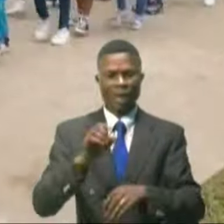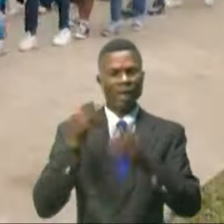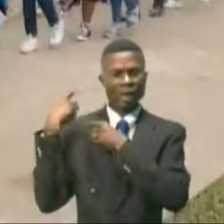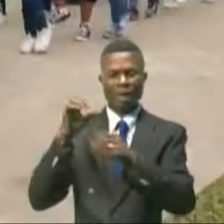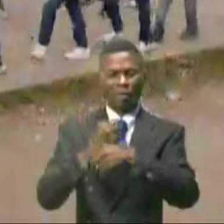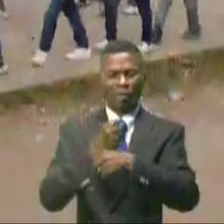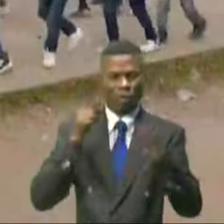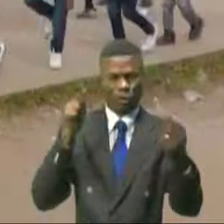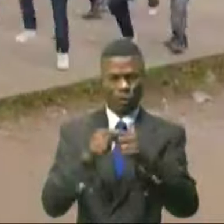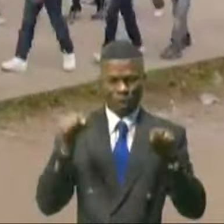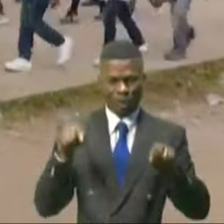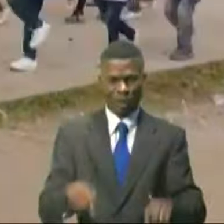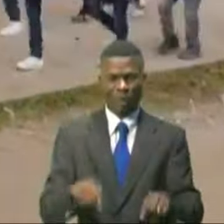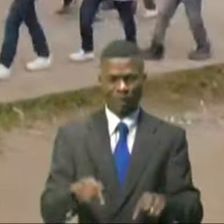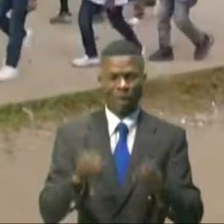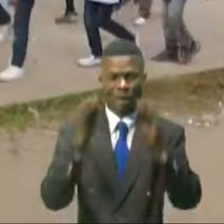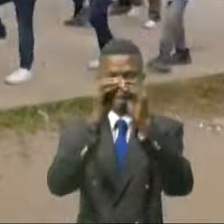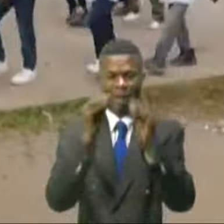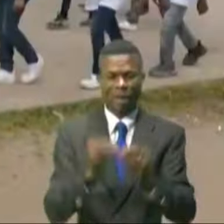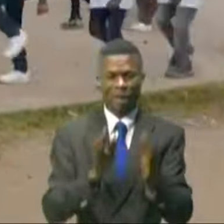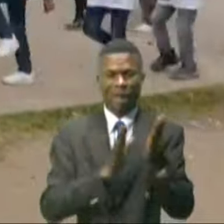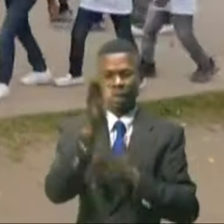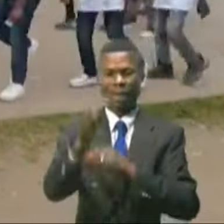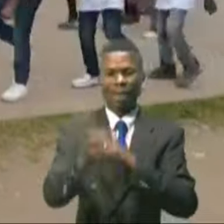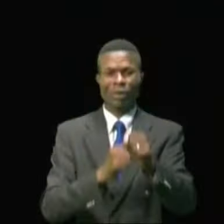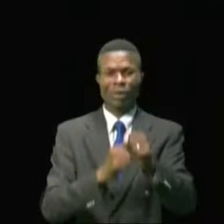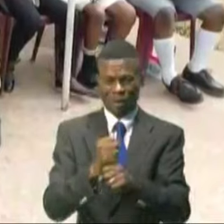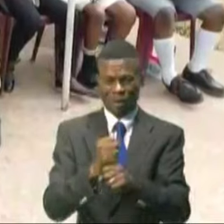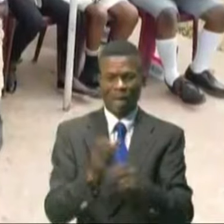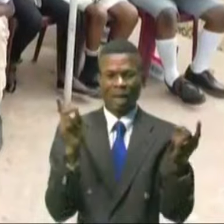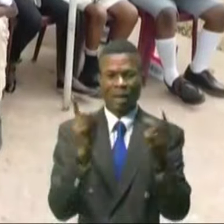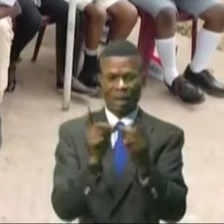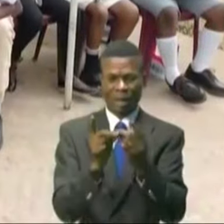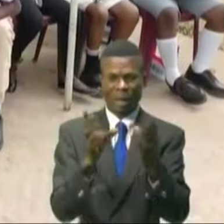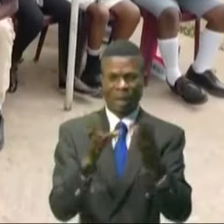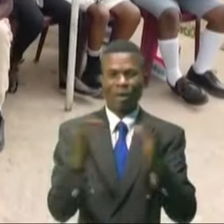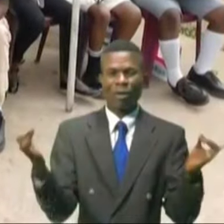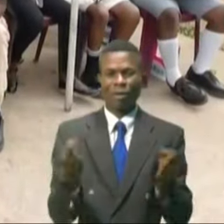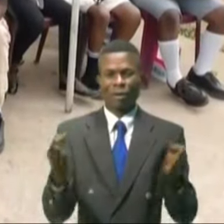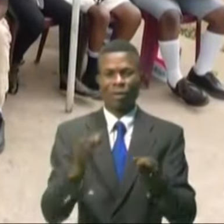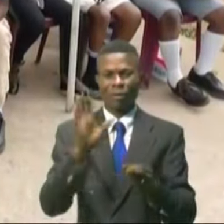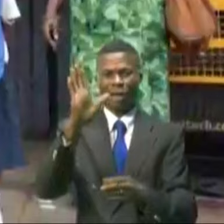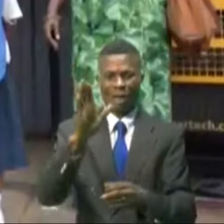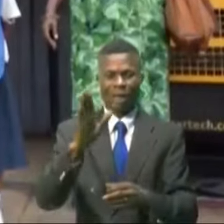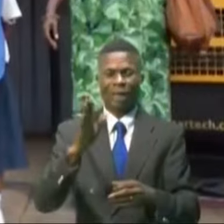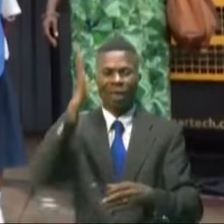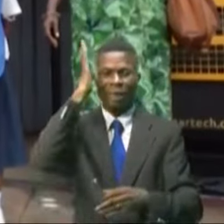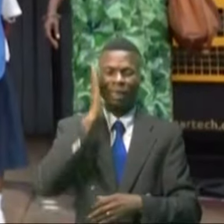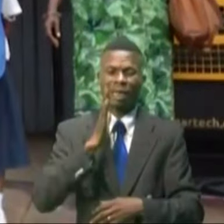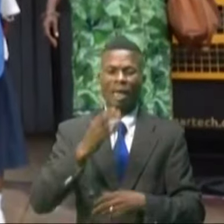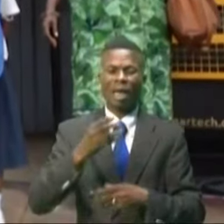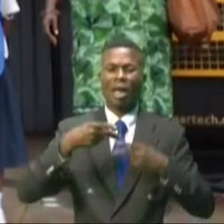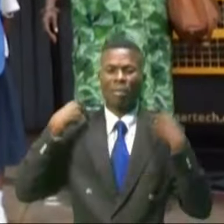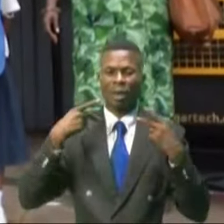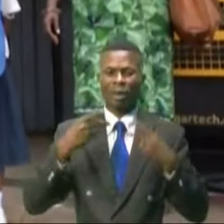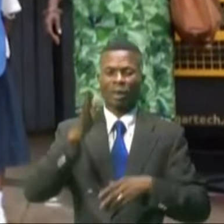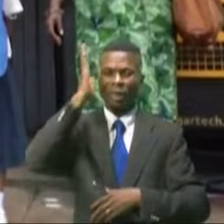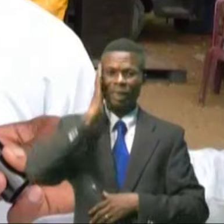jusqu'à ce jour où elle totalise ses 15 ans, qui coïncide avec la fête de leur saint patron, frère Jean-Baptiste de la